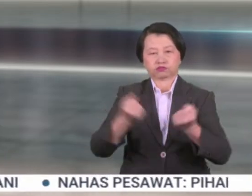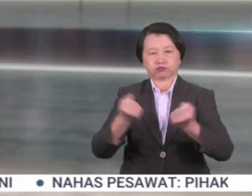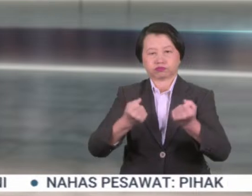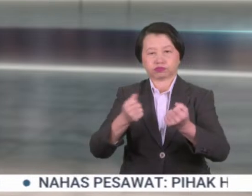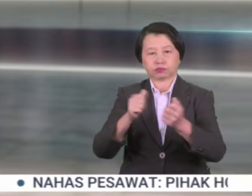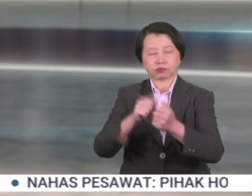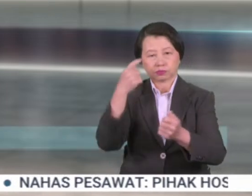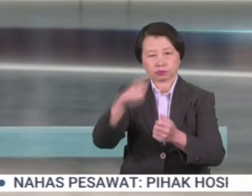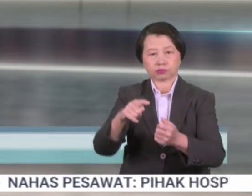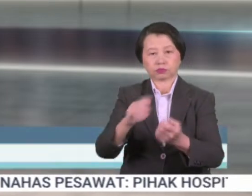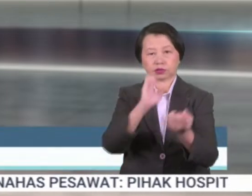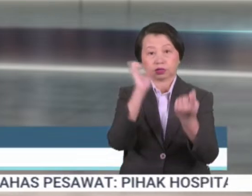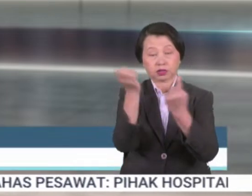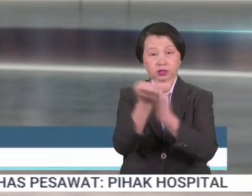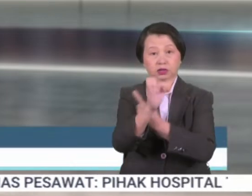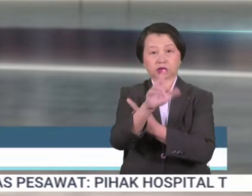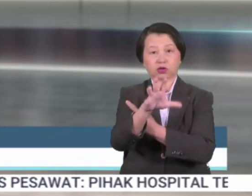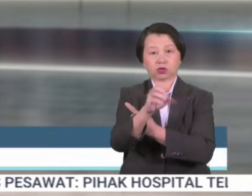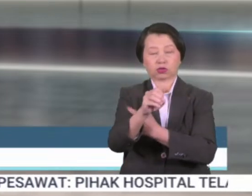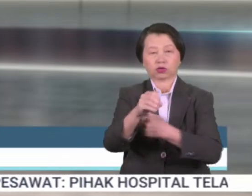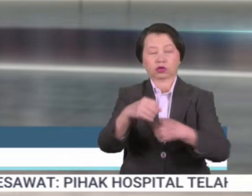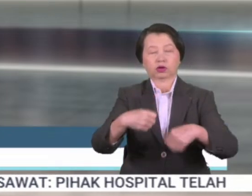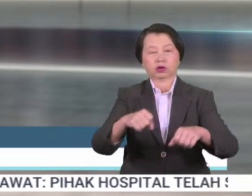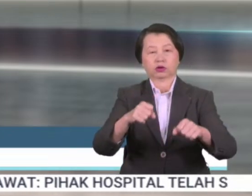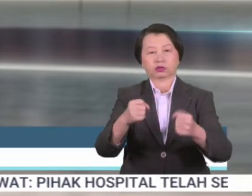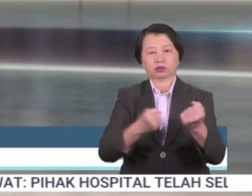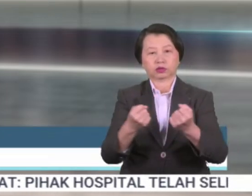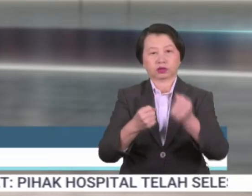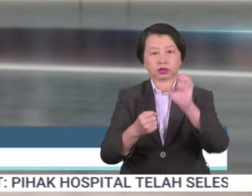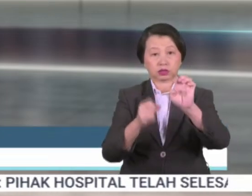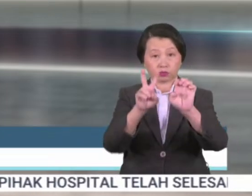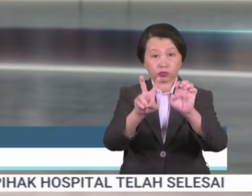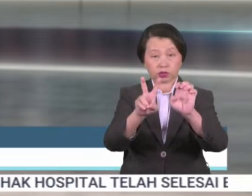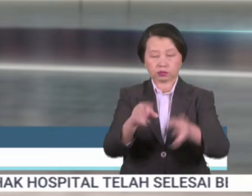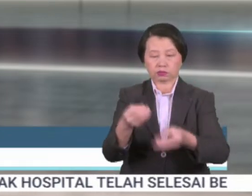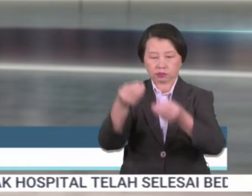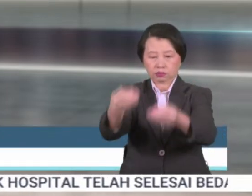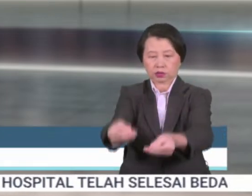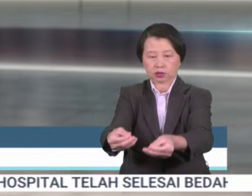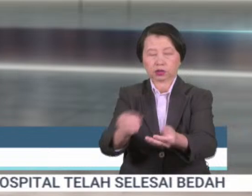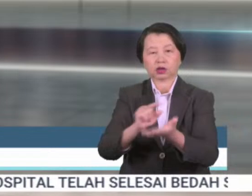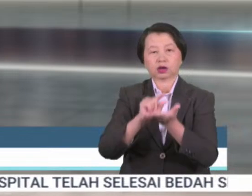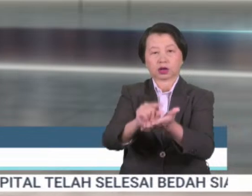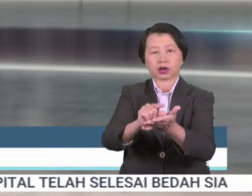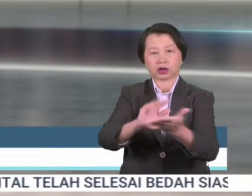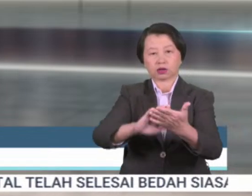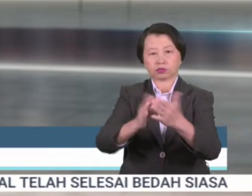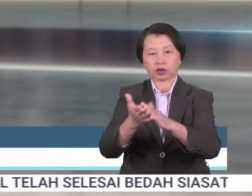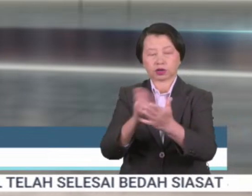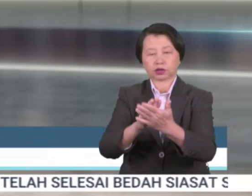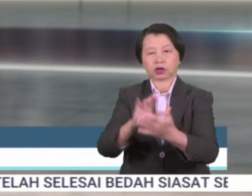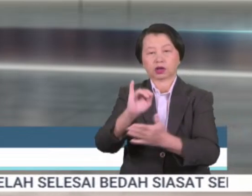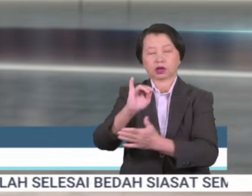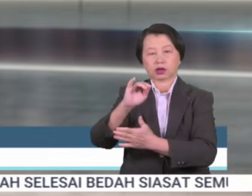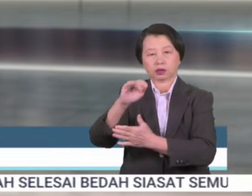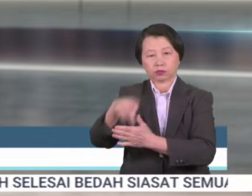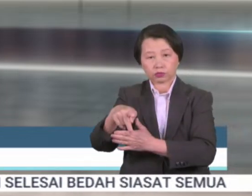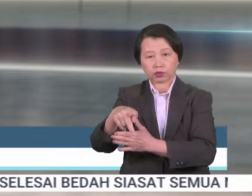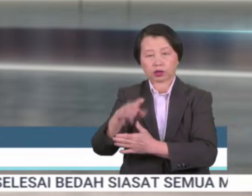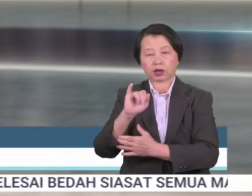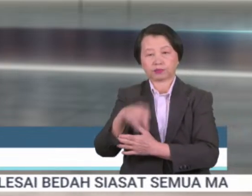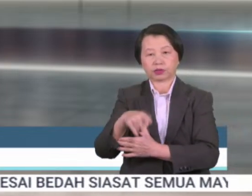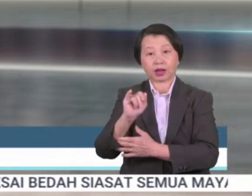meneroka potensi ekosistem kenderaan elektrik EV ia disalurkan menerusi Geran komuniti Iskandar puteri rendah karbon